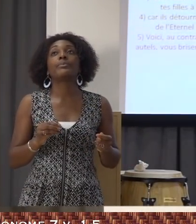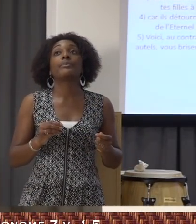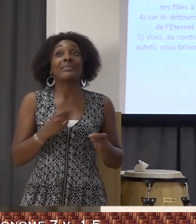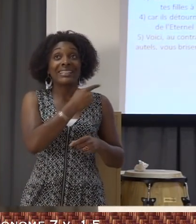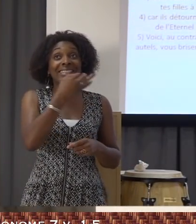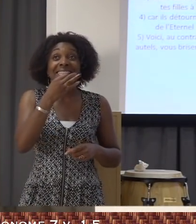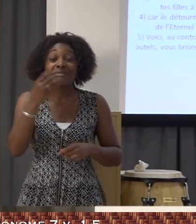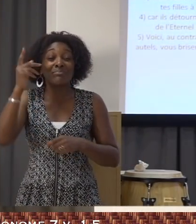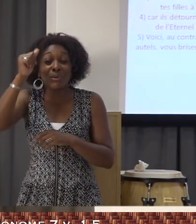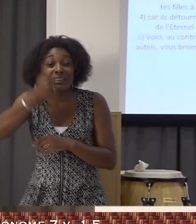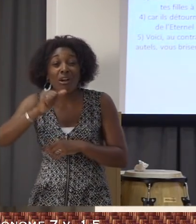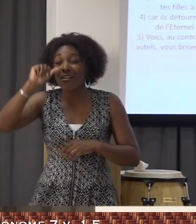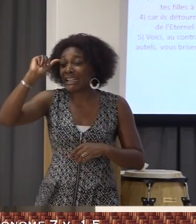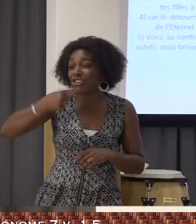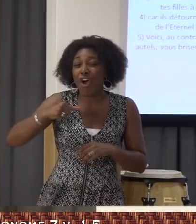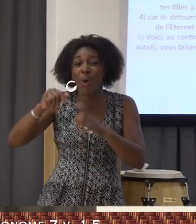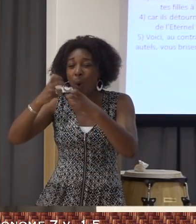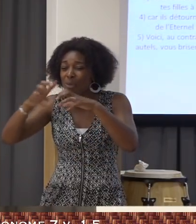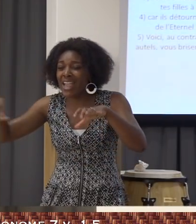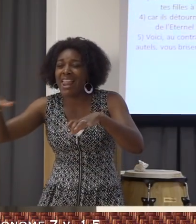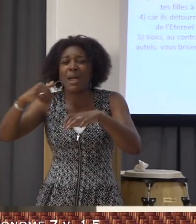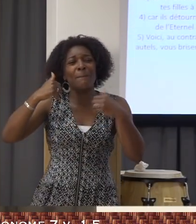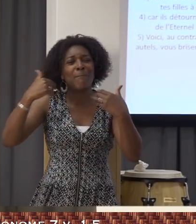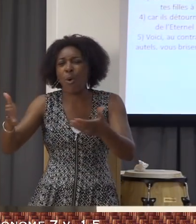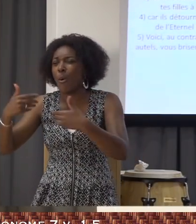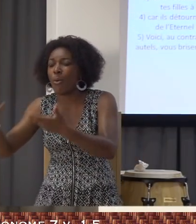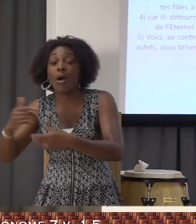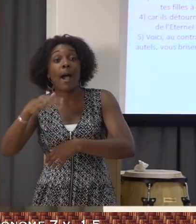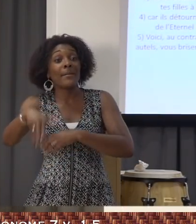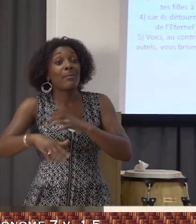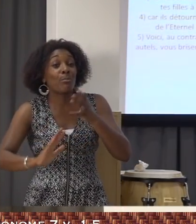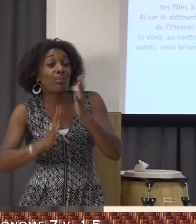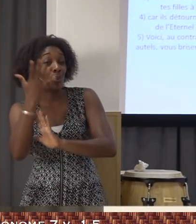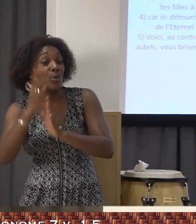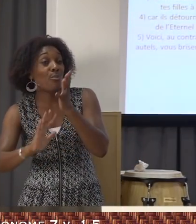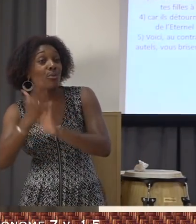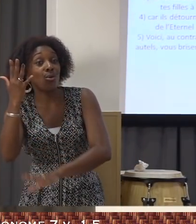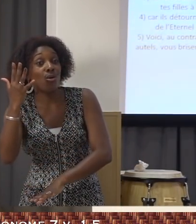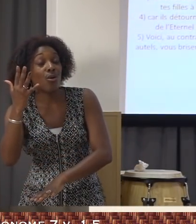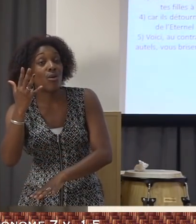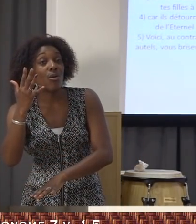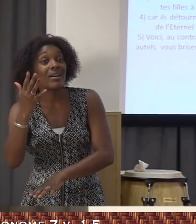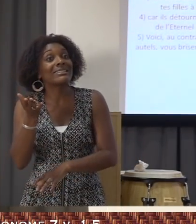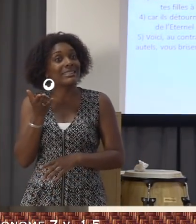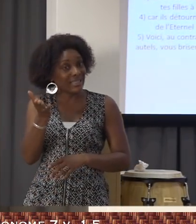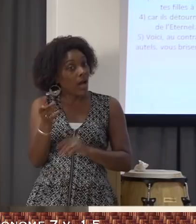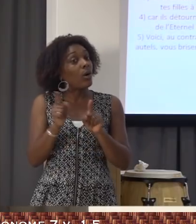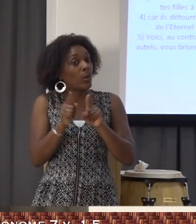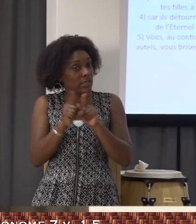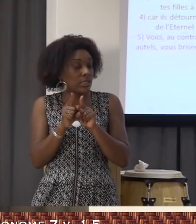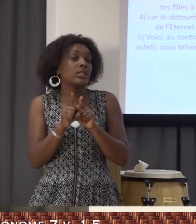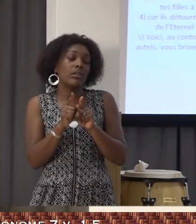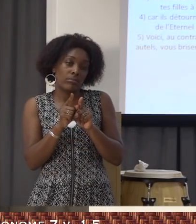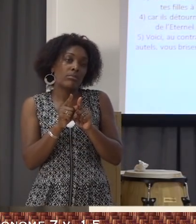leurs images, leurs idoles, vous les brûlerez au feu. C'est aussi à connotation